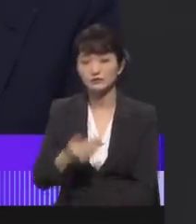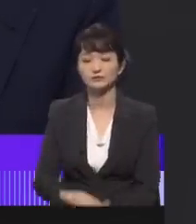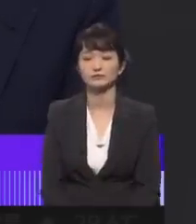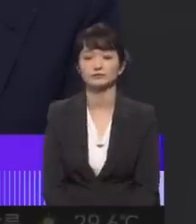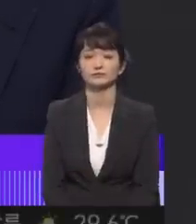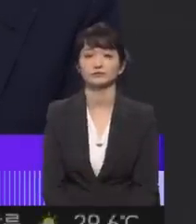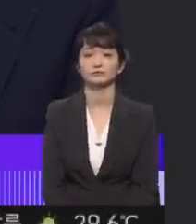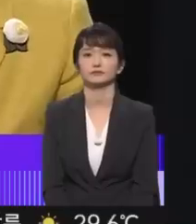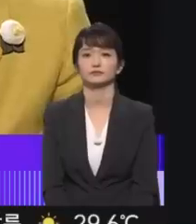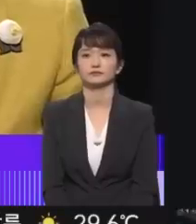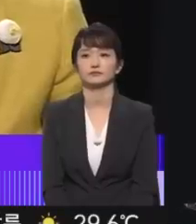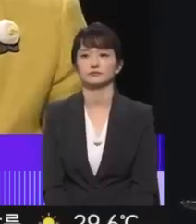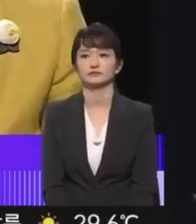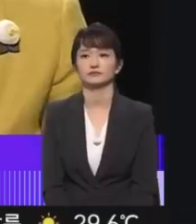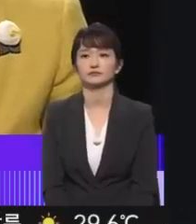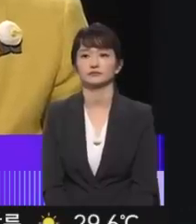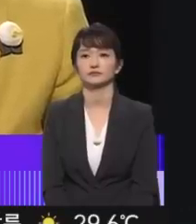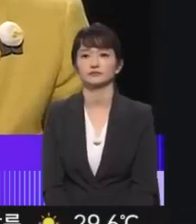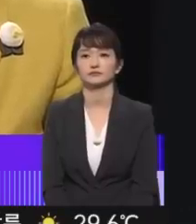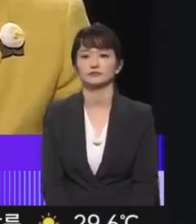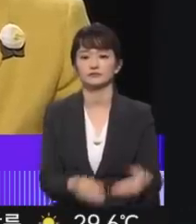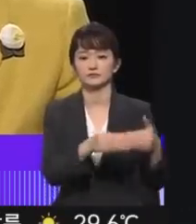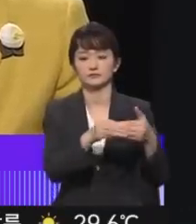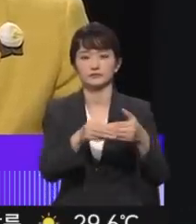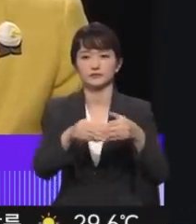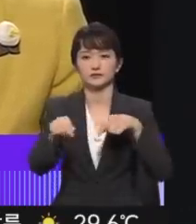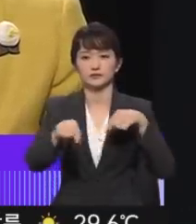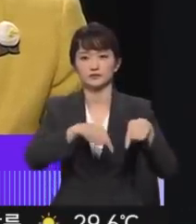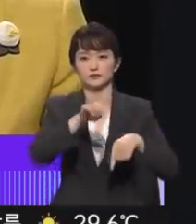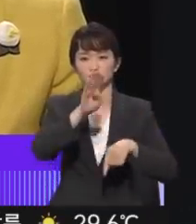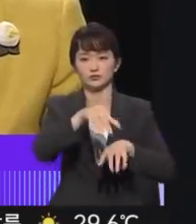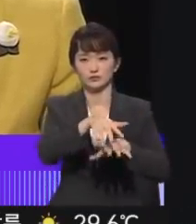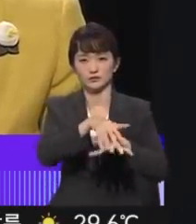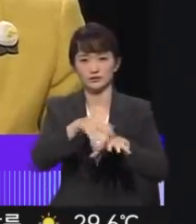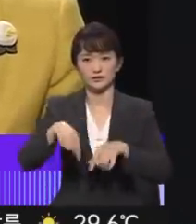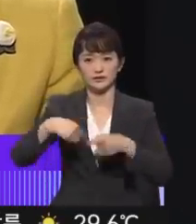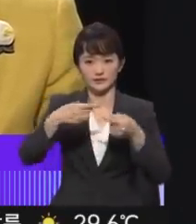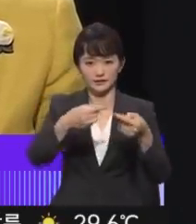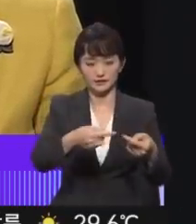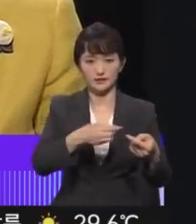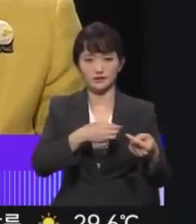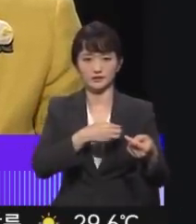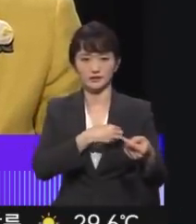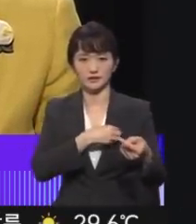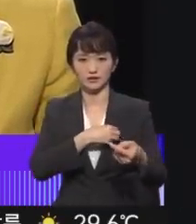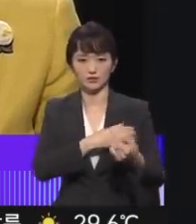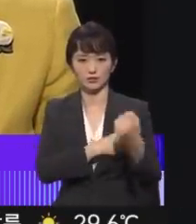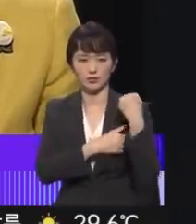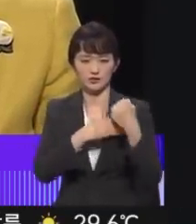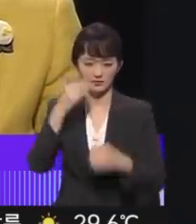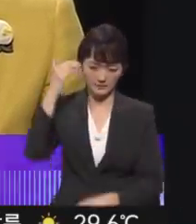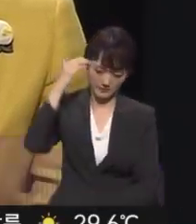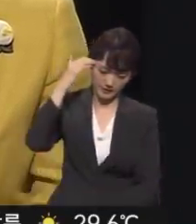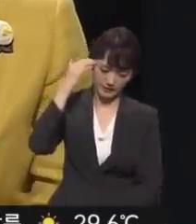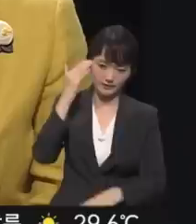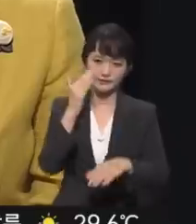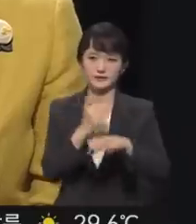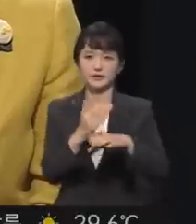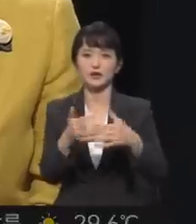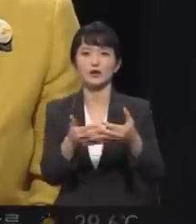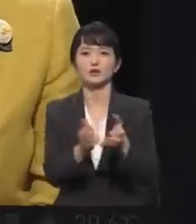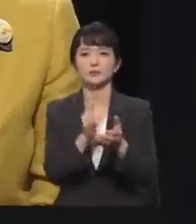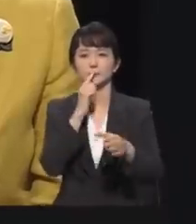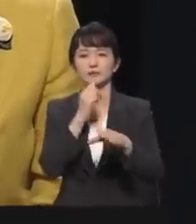문장이 이제 지도 체제를 구성 지도 체제 구성 에 참여한 당원들의 권리를 침해한 것으로 정당 민주주의의 방안